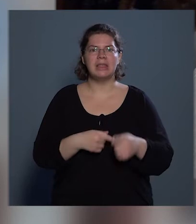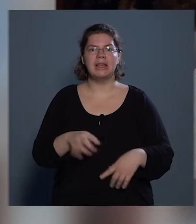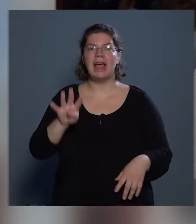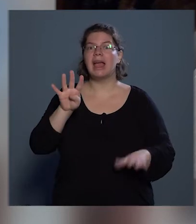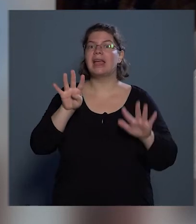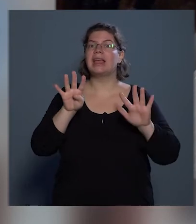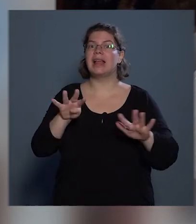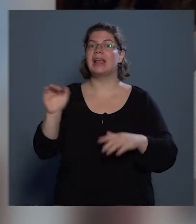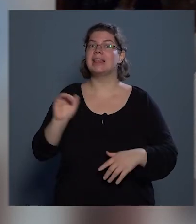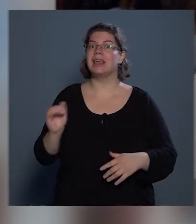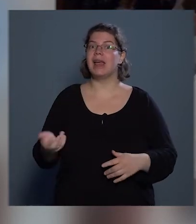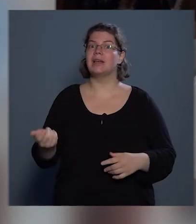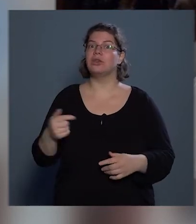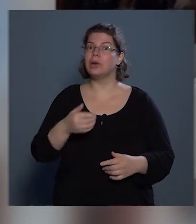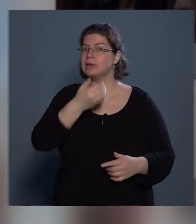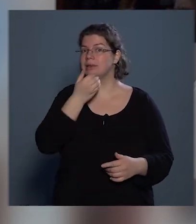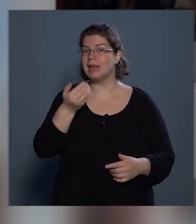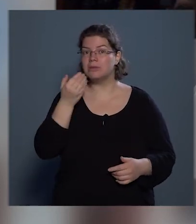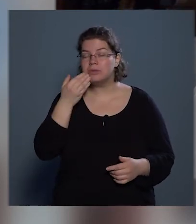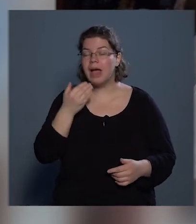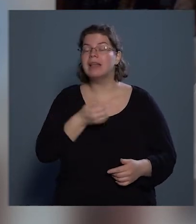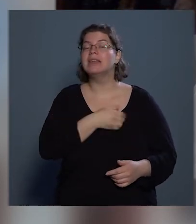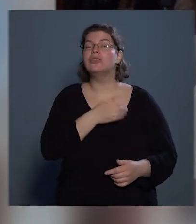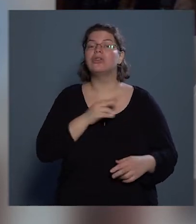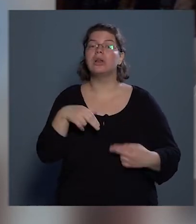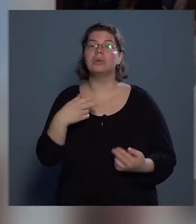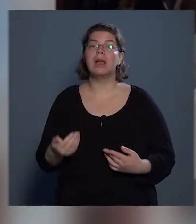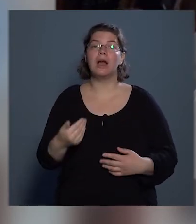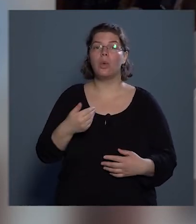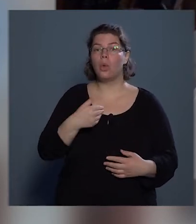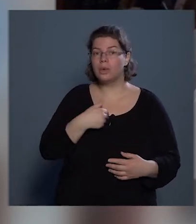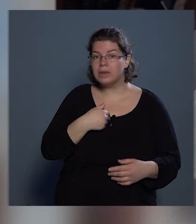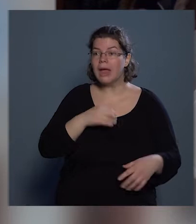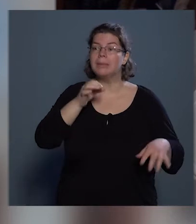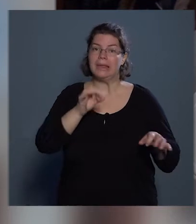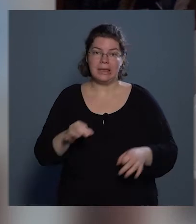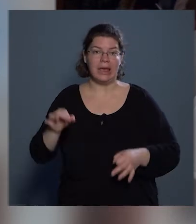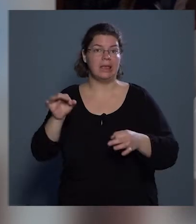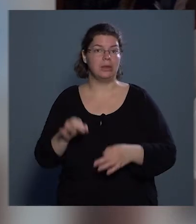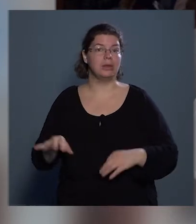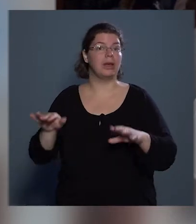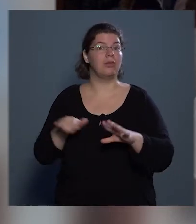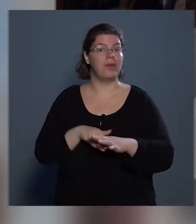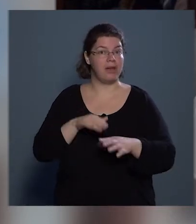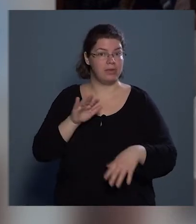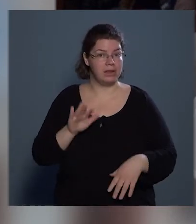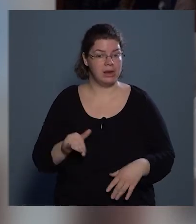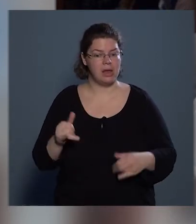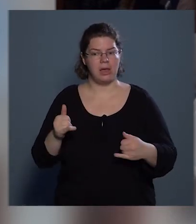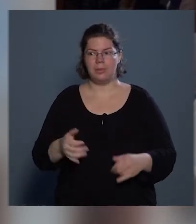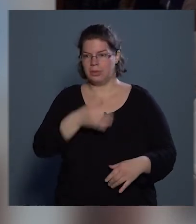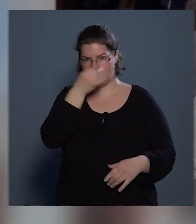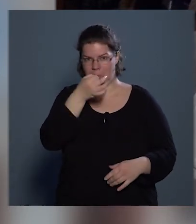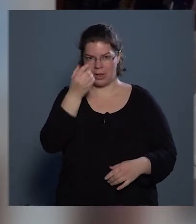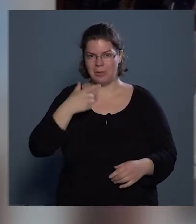gyerek jön délután az iskola után hozzám, készültek a fölvételire, most hál' Istennek szombaton